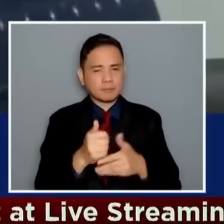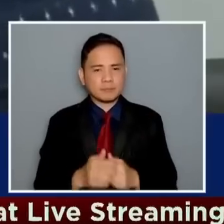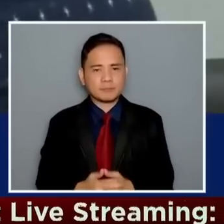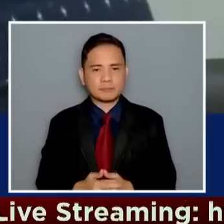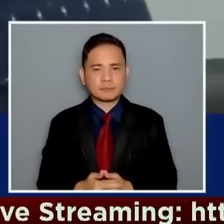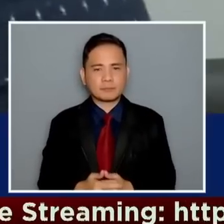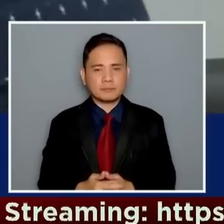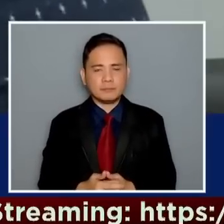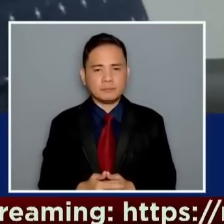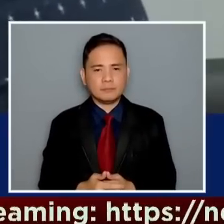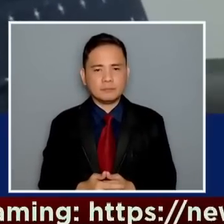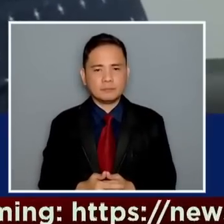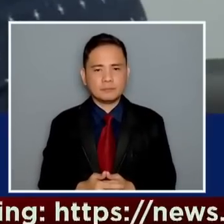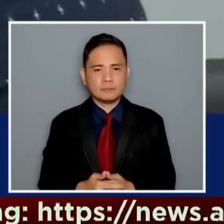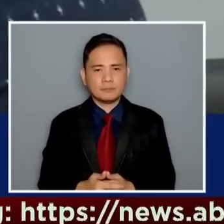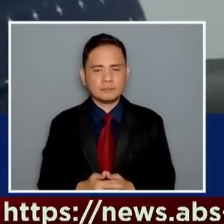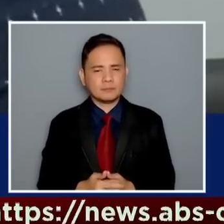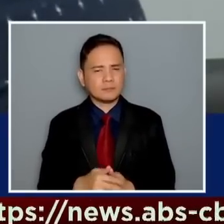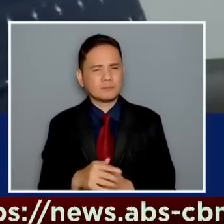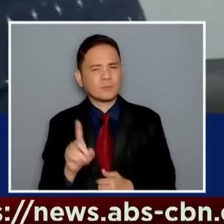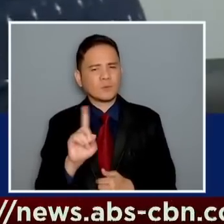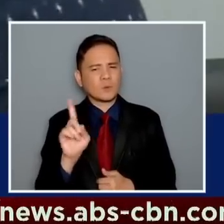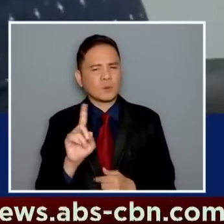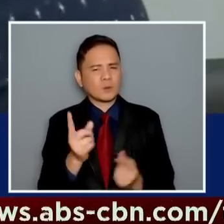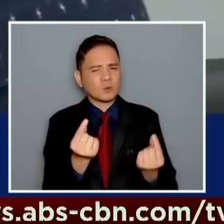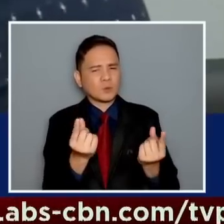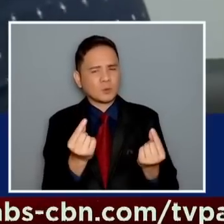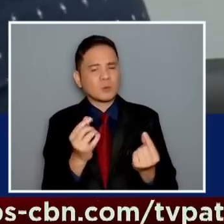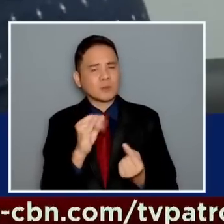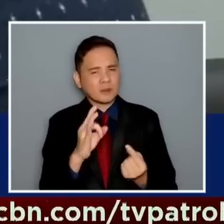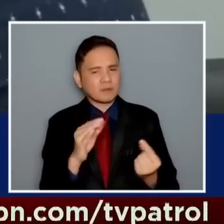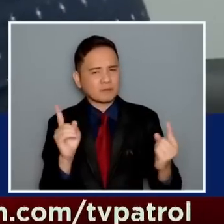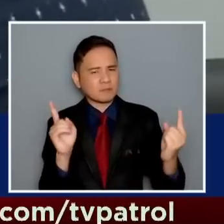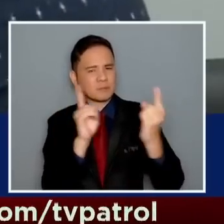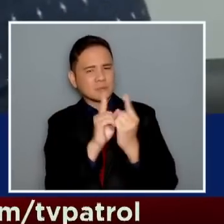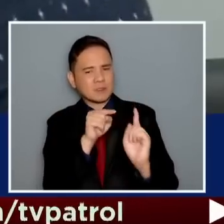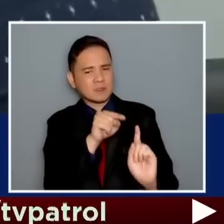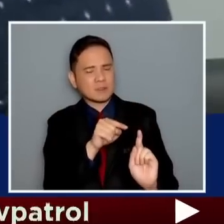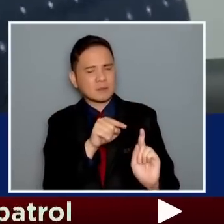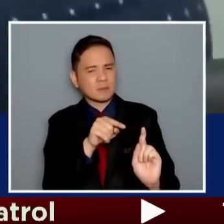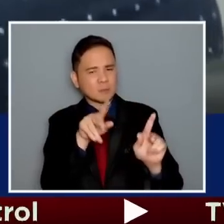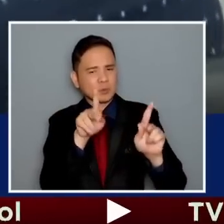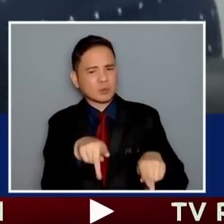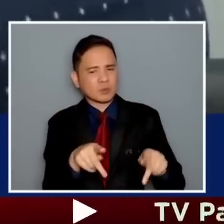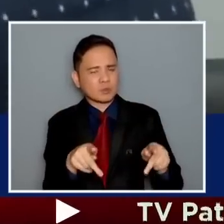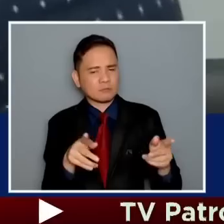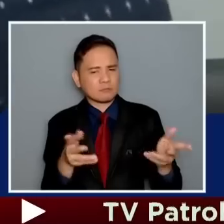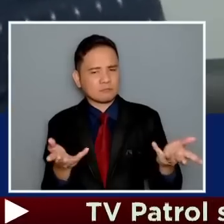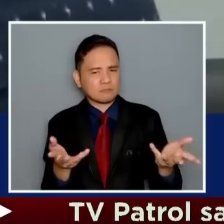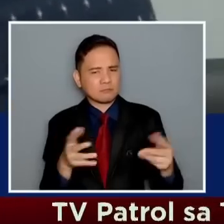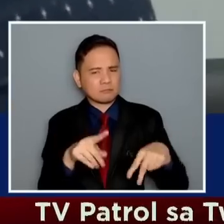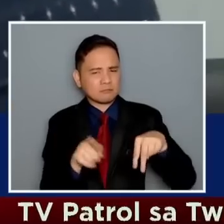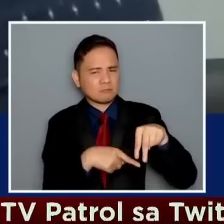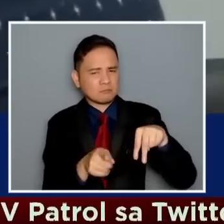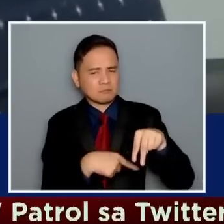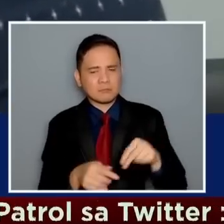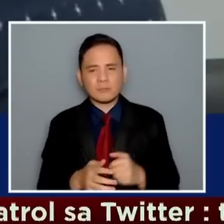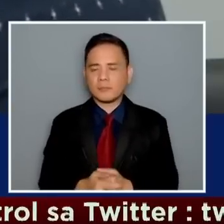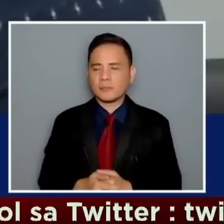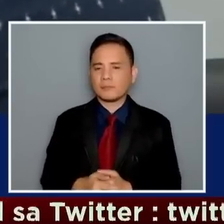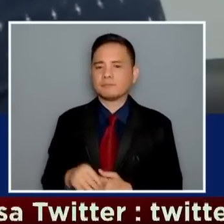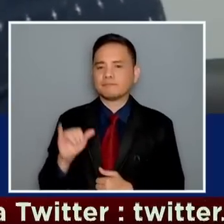that you have an idea, what ano sa tingin mo yung gagawin mo kung meron kang idea sa... So kung nakita ka ng